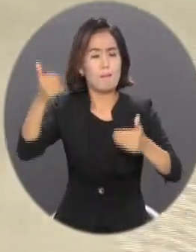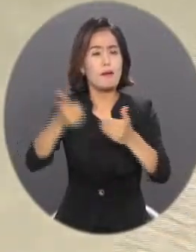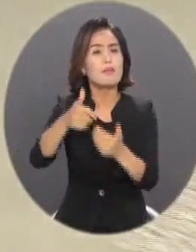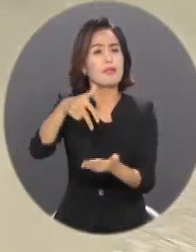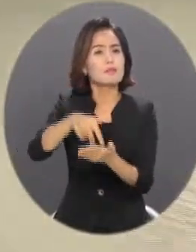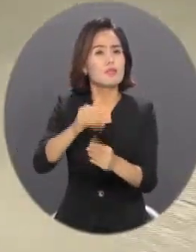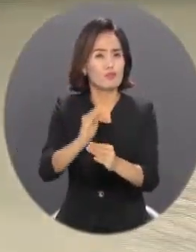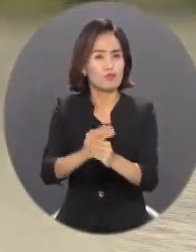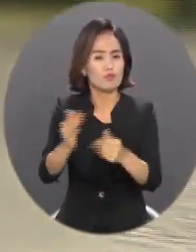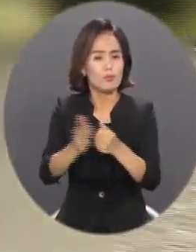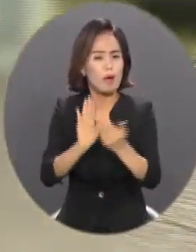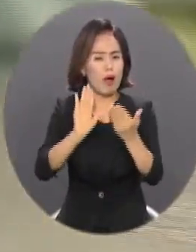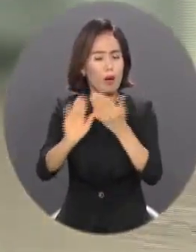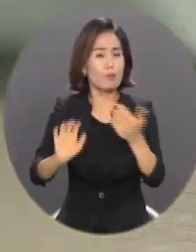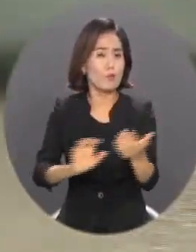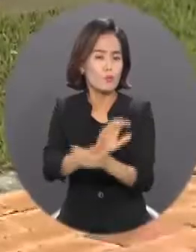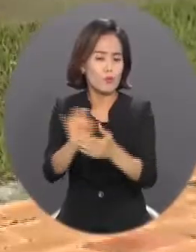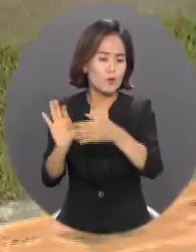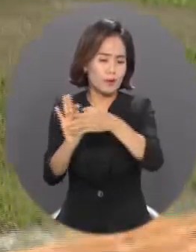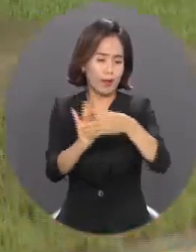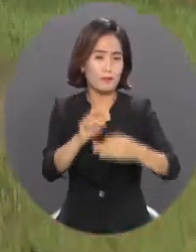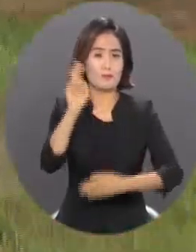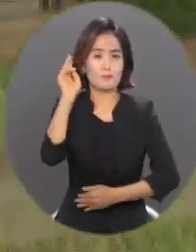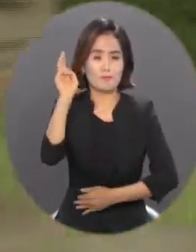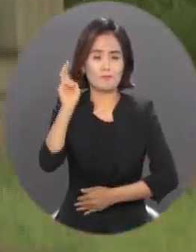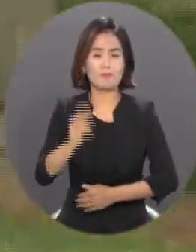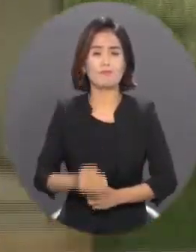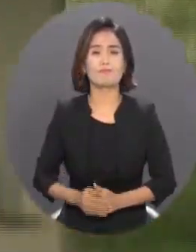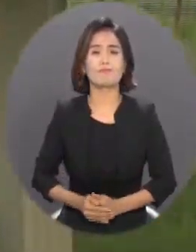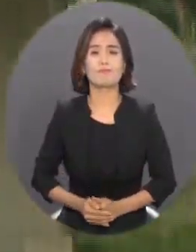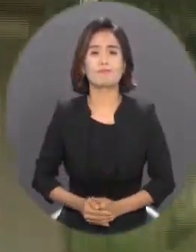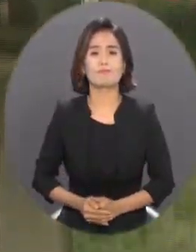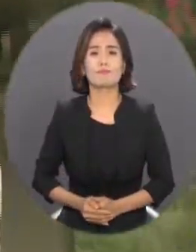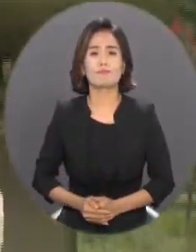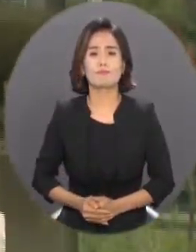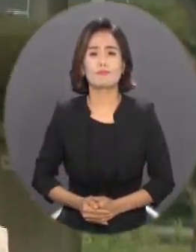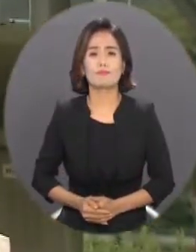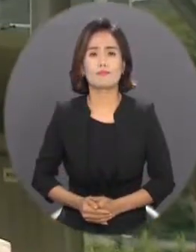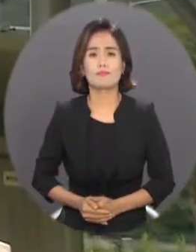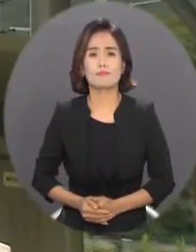고수하고 있어서 향후 논란은 계속될 것으로 보입니다. MBC 뉴스 김영창입니다.